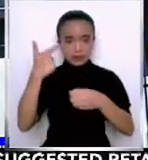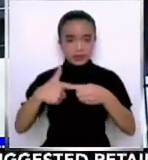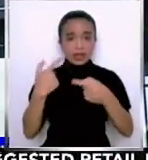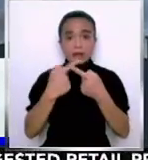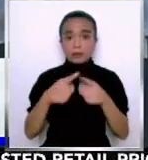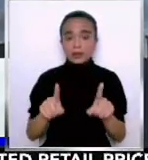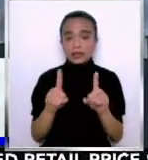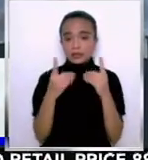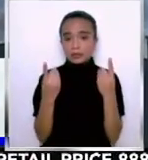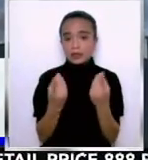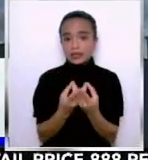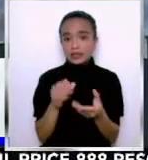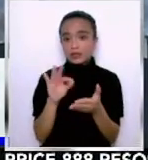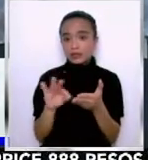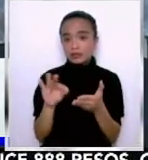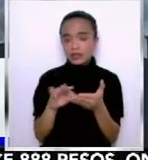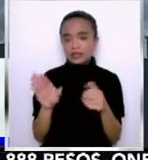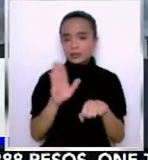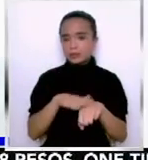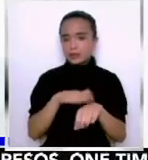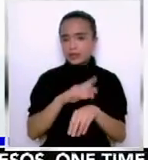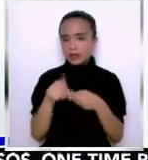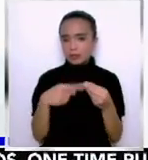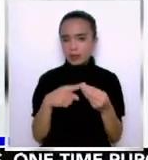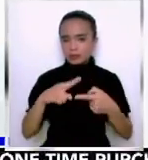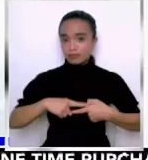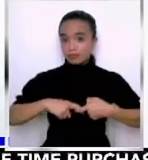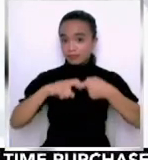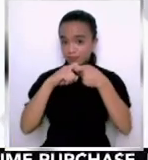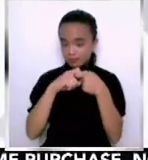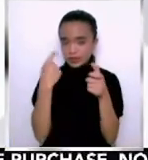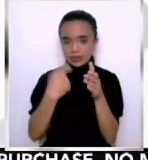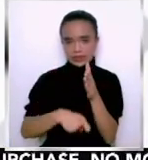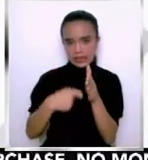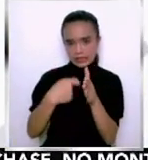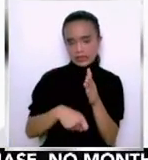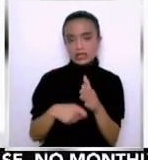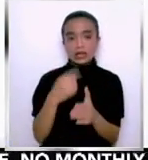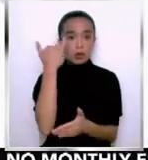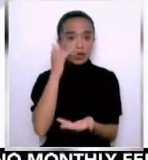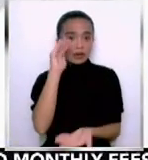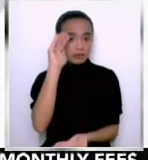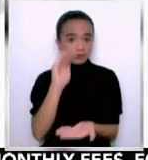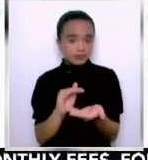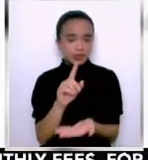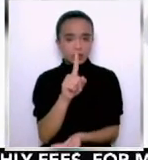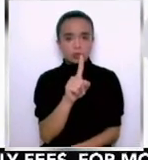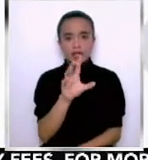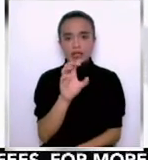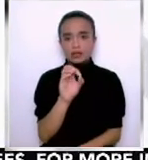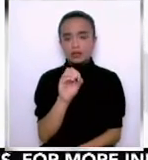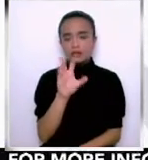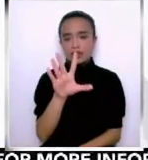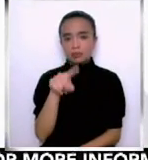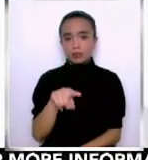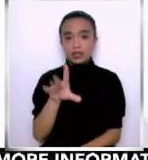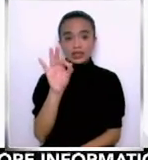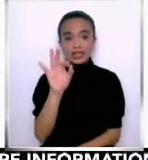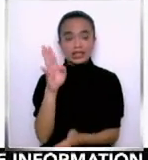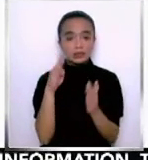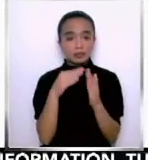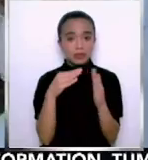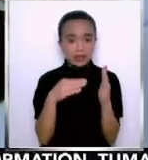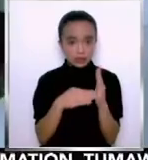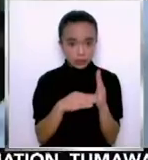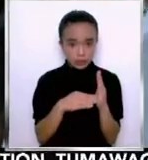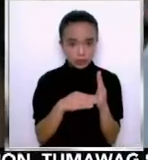nagbabala laban sa pagsususpindi sa excise tax. Mababawasan daw kasi ng 105.9 billion pesos ang kita ng